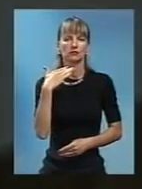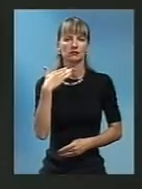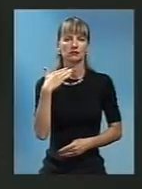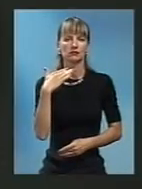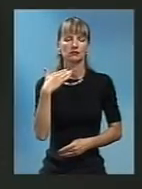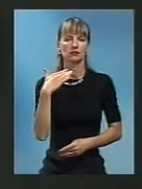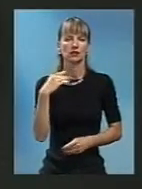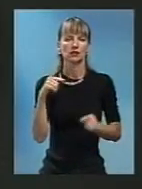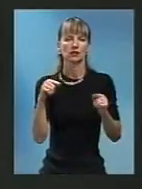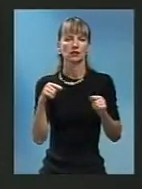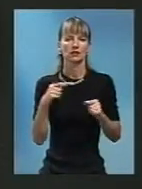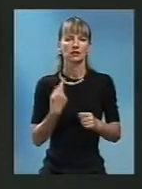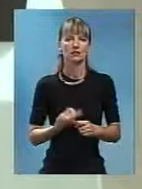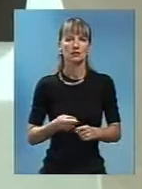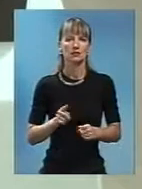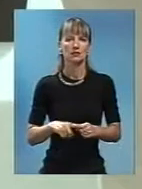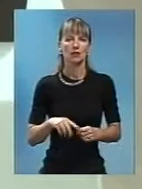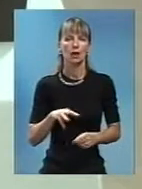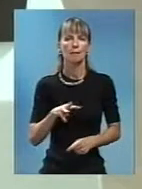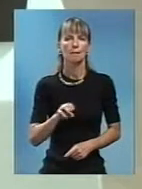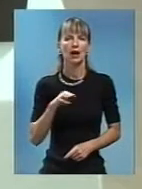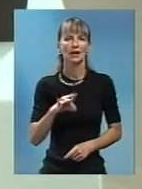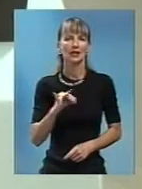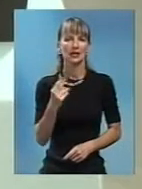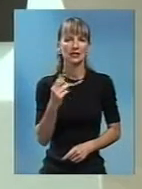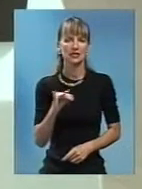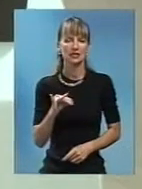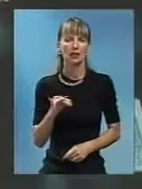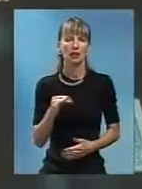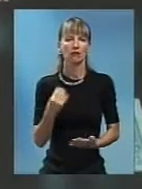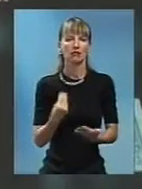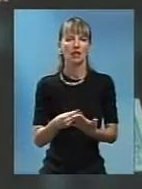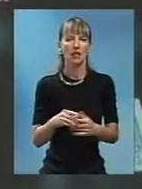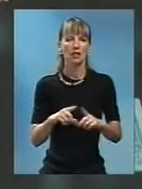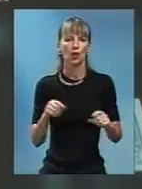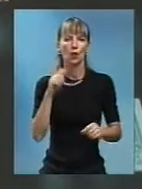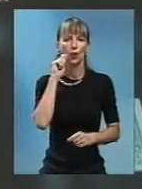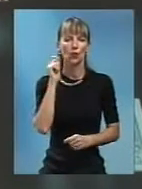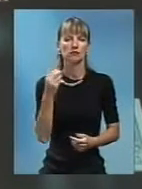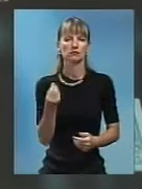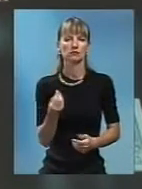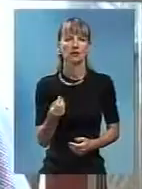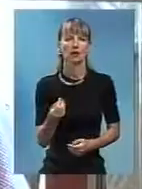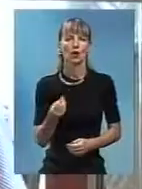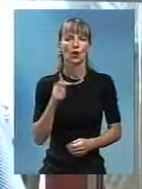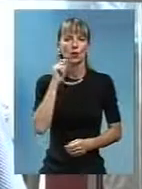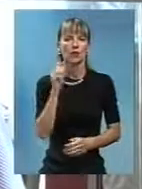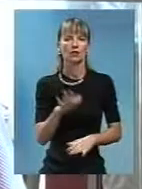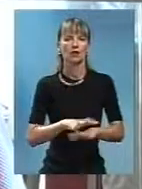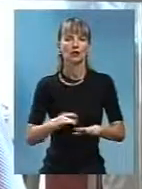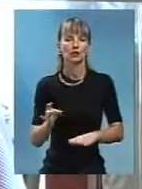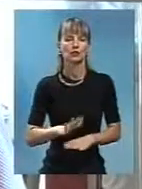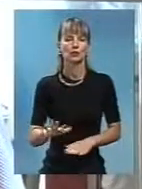боністики, тобто це марки, це купюри українські гривні Української Народної Республіки. Наш